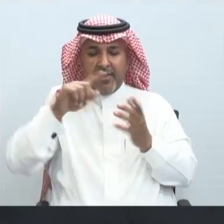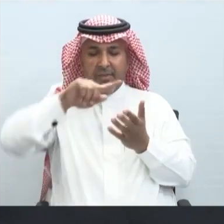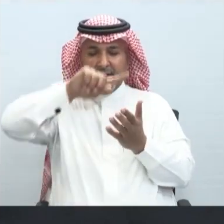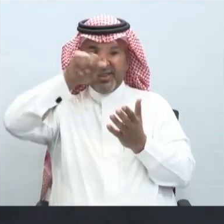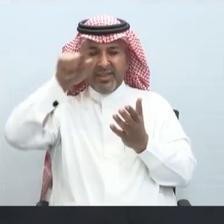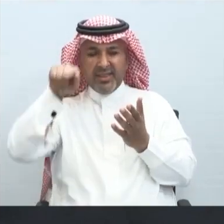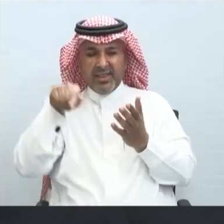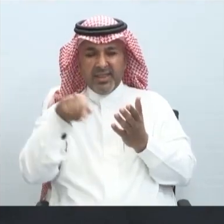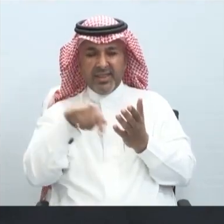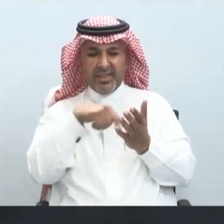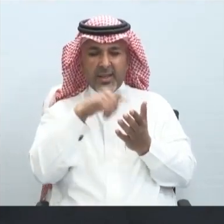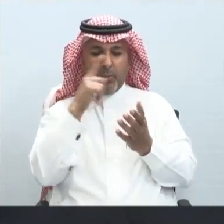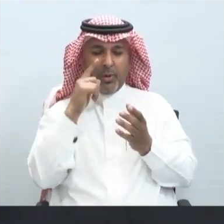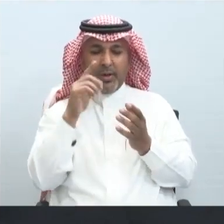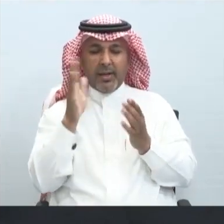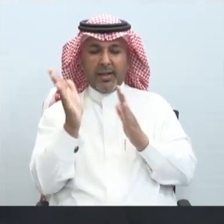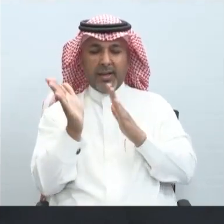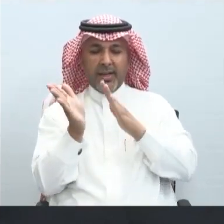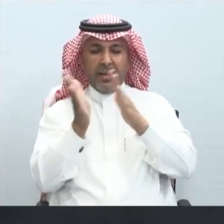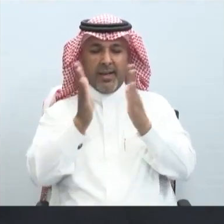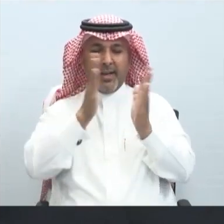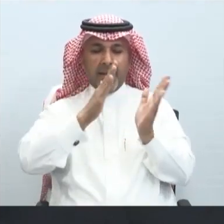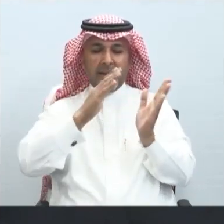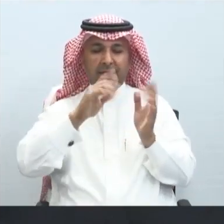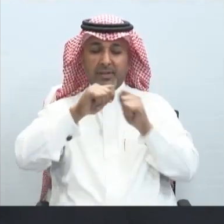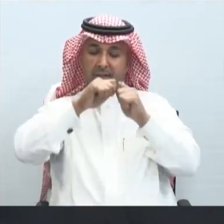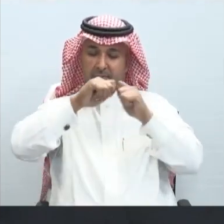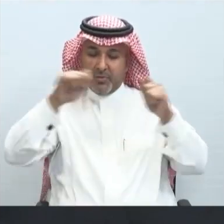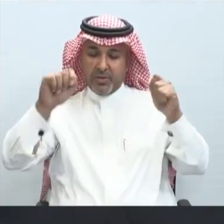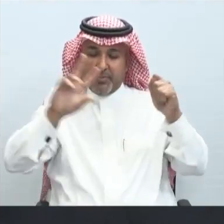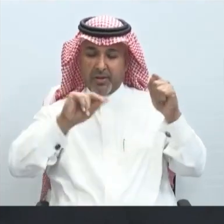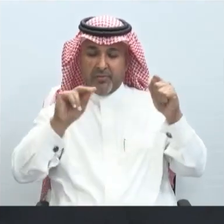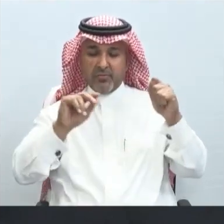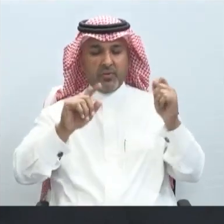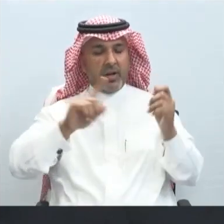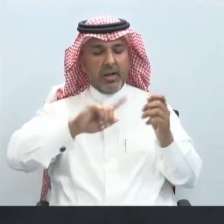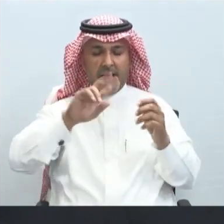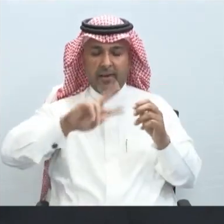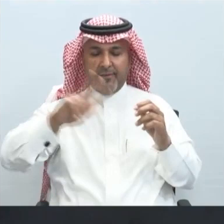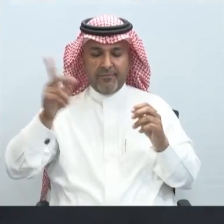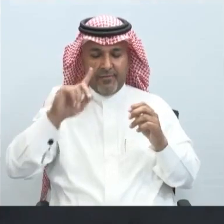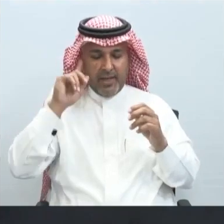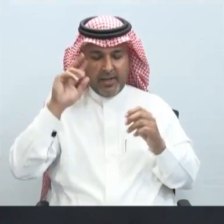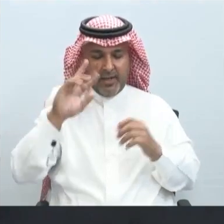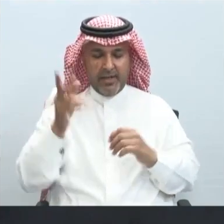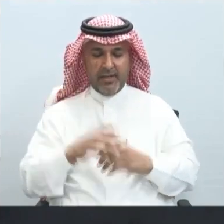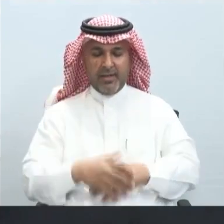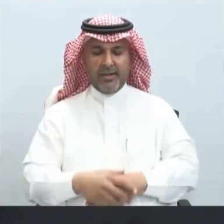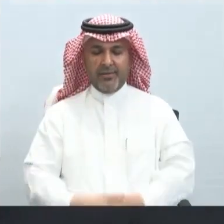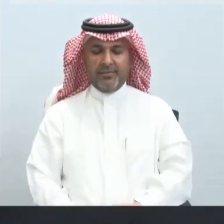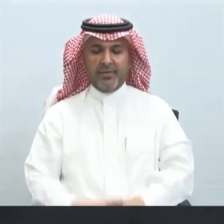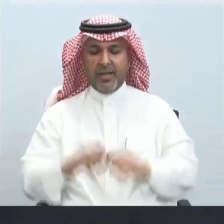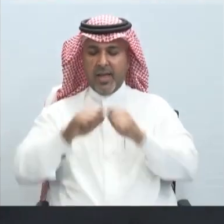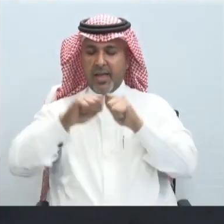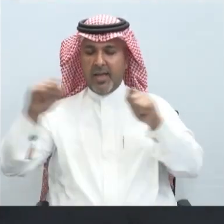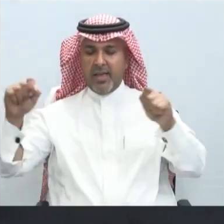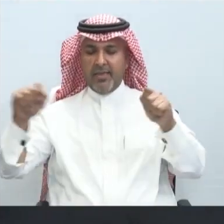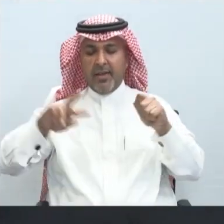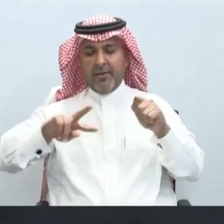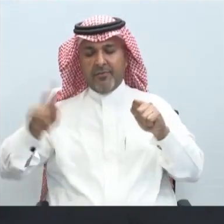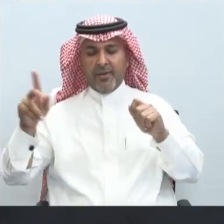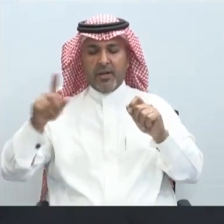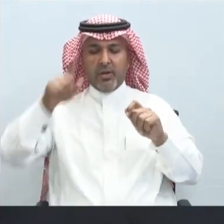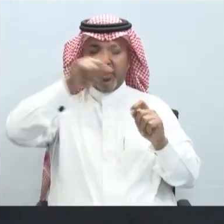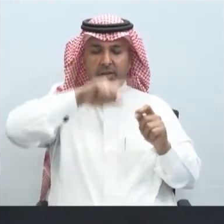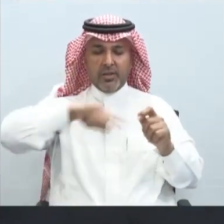غير متناسب طبعا الدوران ما هو مثل الخط المستقيم اذا زاد هذا يزيد هذا يعني تزيد مع بعض او